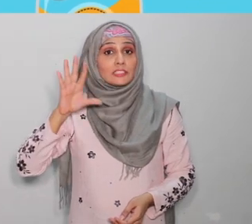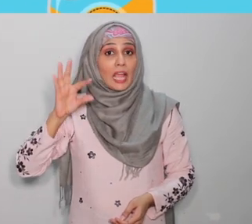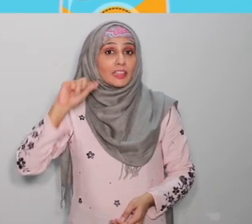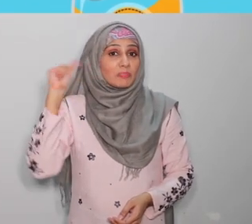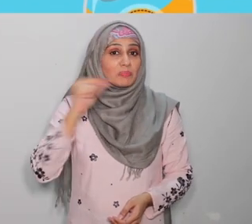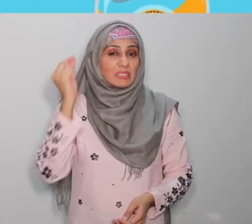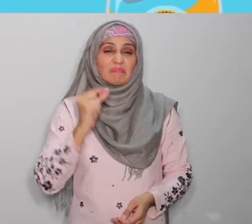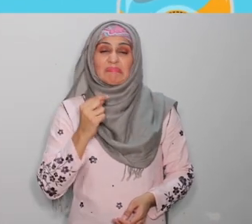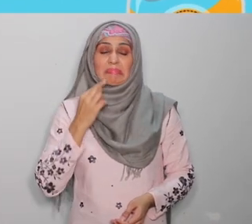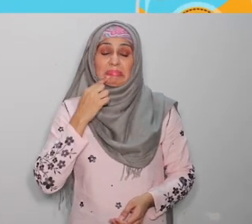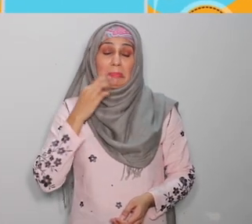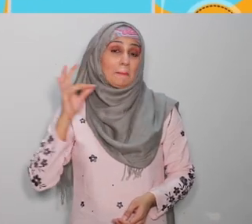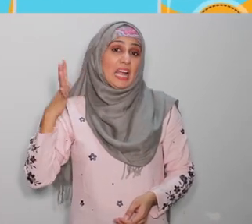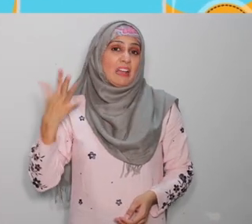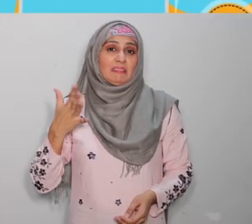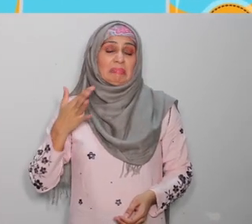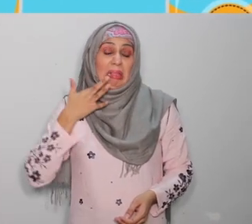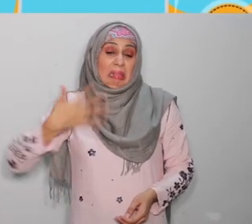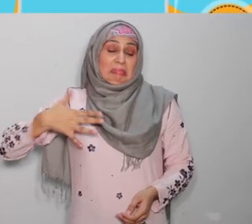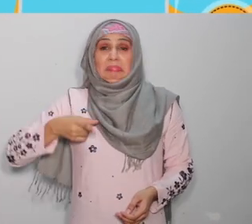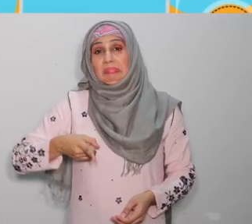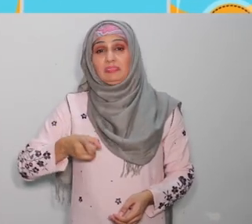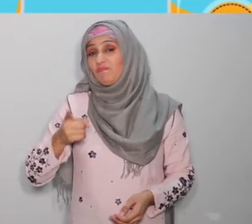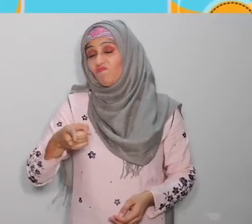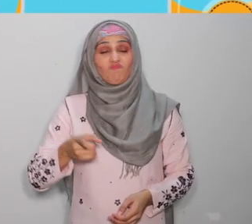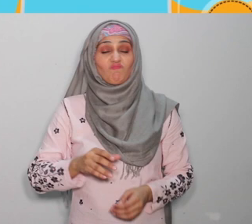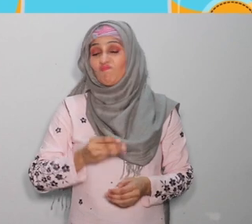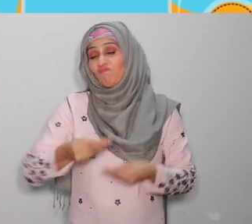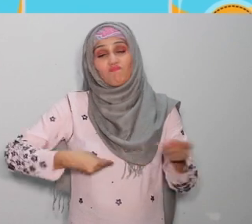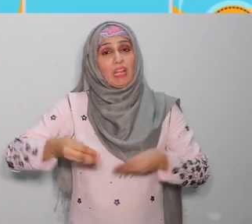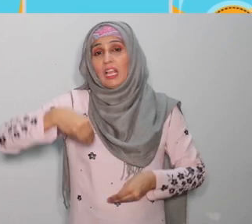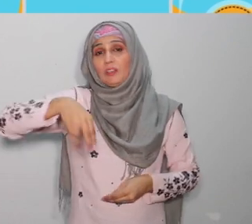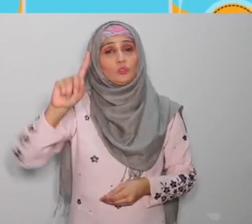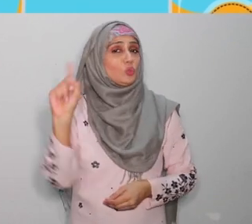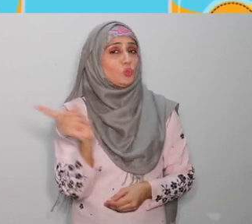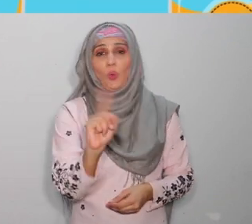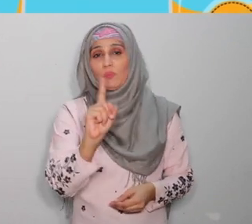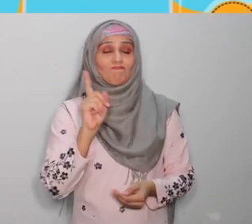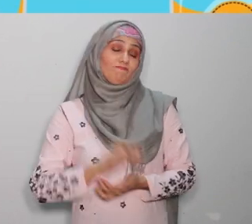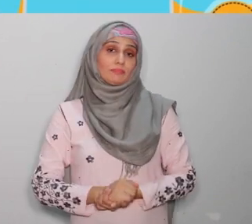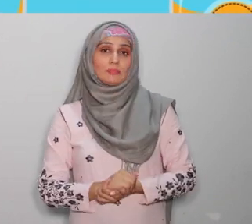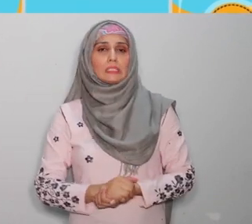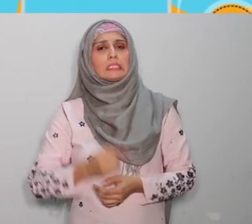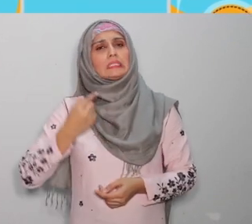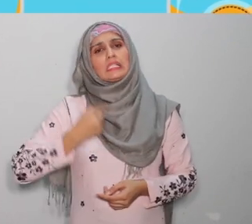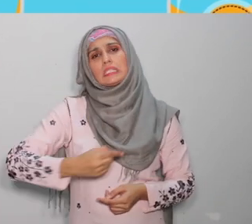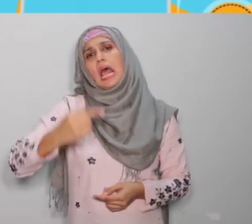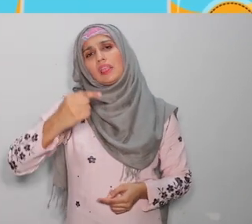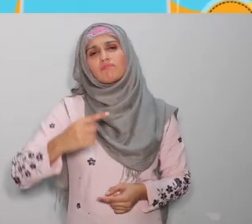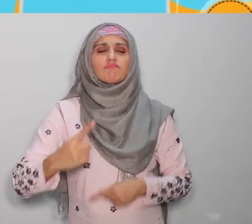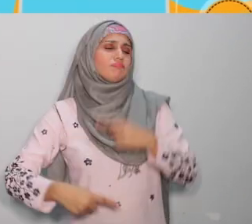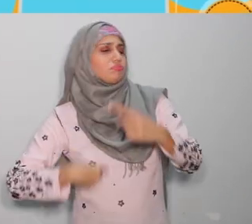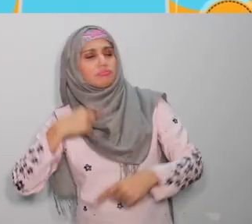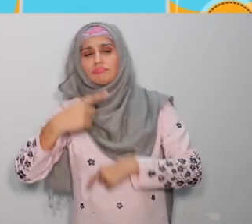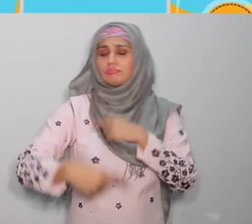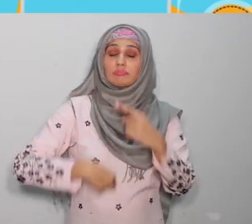शहर में तो थोड़ी कड़वाहट है यह बोतल मार्किट में नहीं जा सकती थी जिंदगी यूं